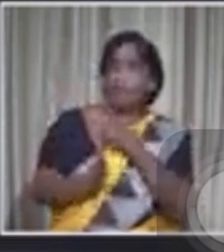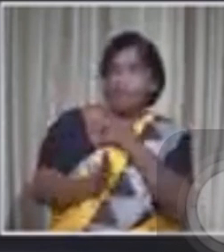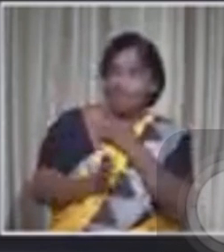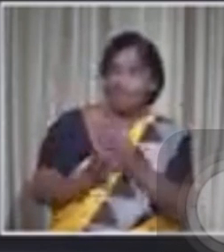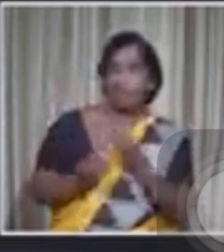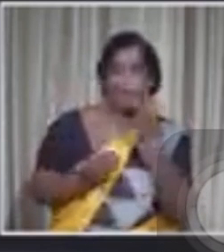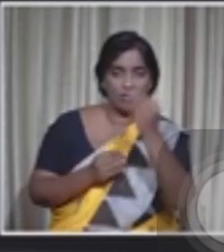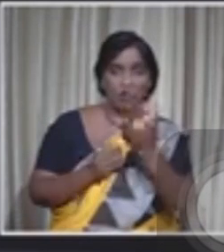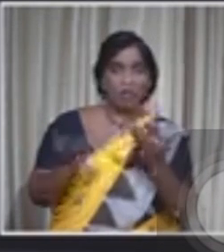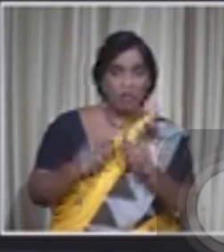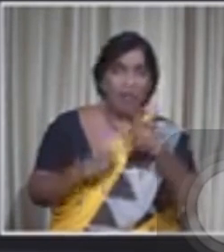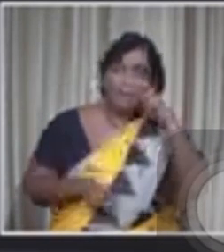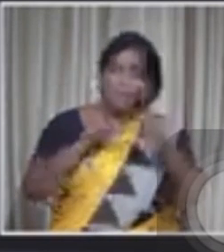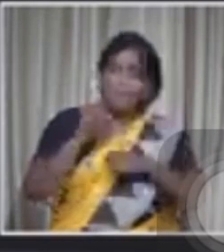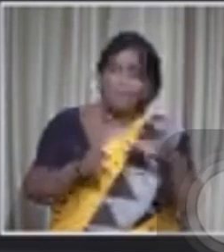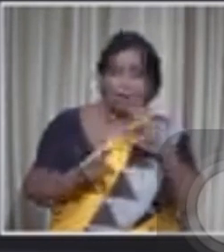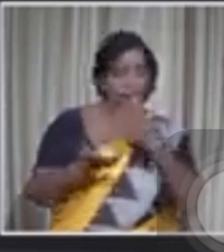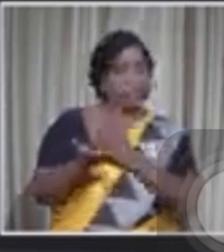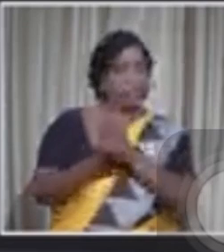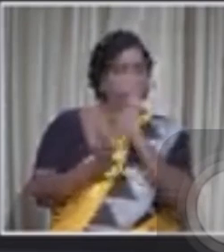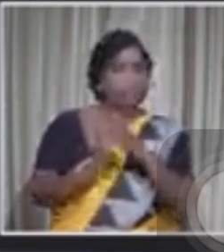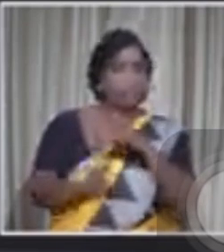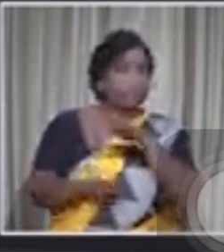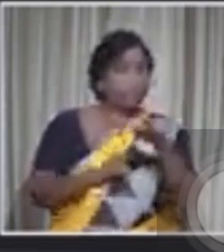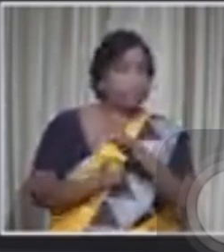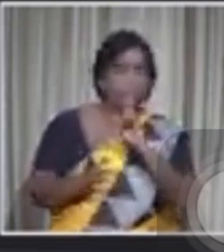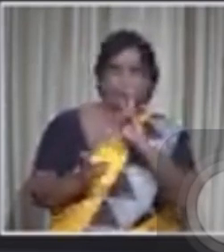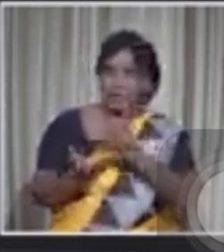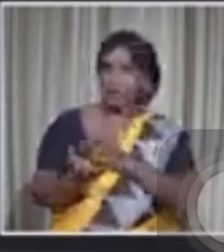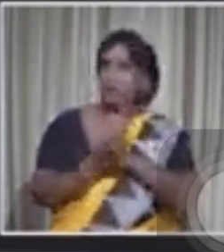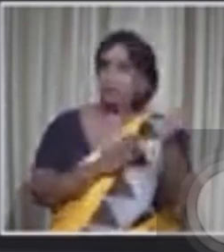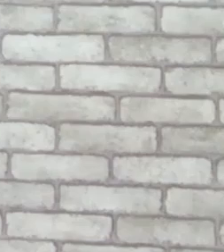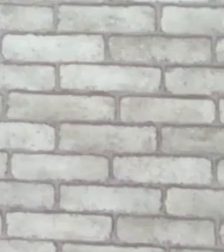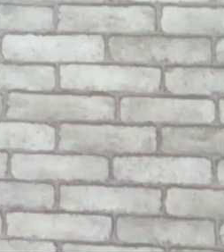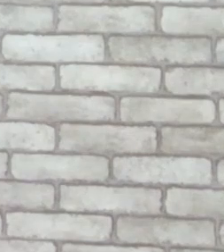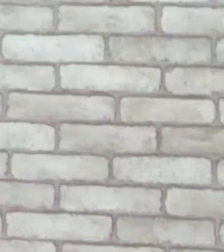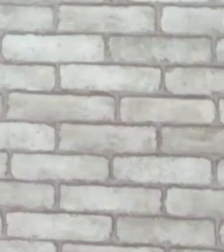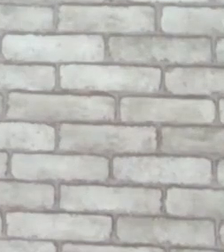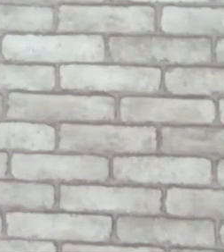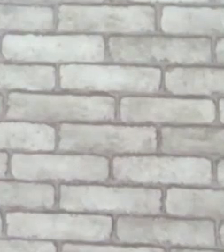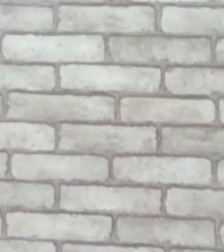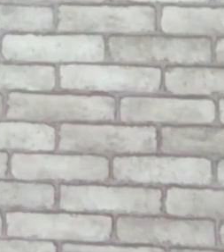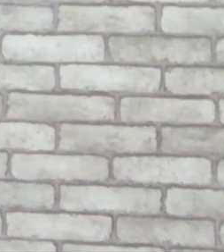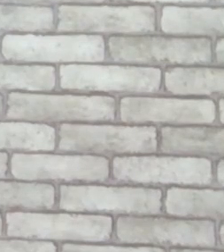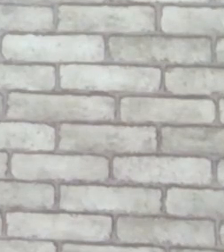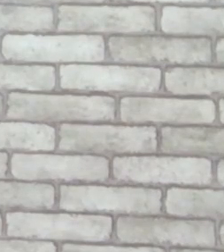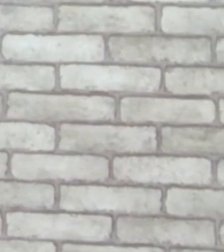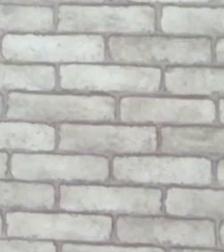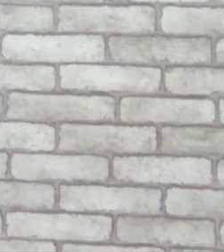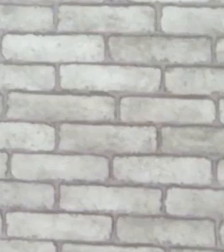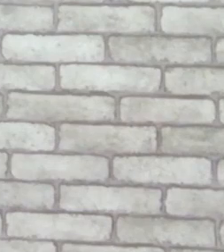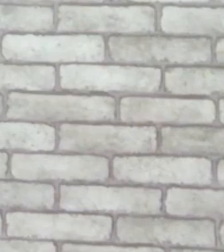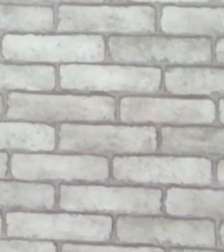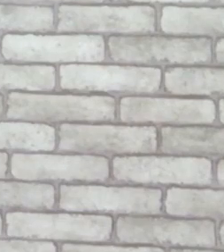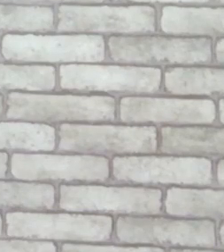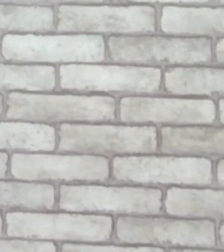மக்களுக்கு இன்னொரு பிரச்சனை ஏற்பட்டிருக்கிறது அந்த மக்களை வீட்டுக்கு ரோட்டுக்கு எடுத்து சென்றிருக்கின்றது ஆகவே அவர்களுக்கு மலைய மக்களுக்கு வீடு கட்டி தாரோம் ரோடு பண்ணி தாரோம் 1000 ரூபாய்